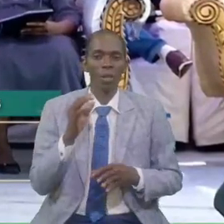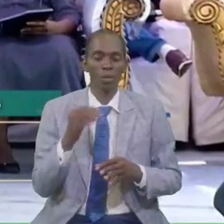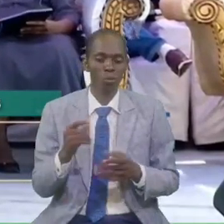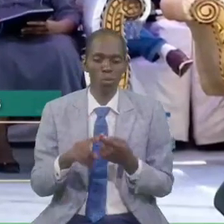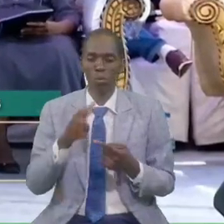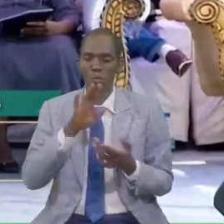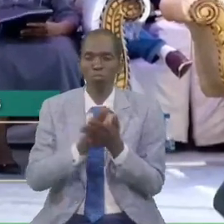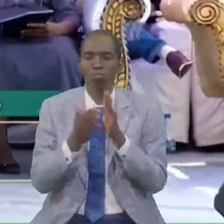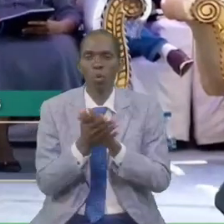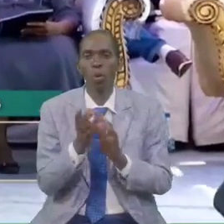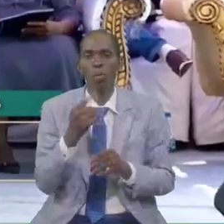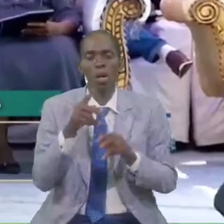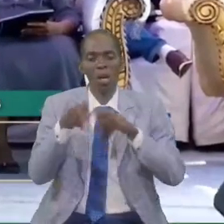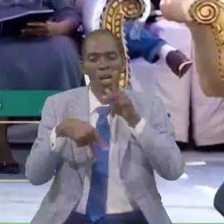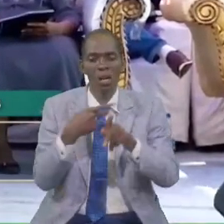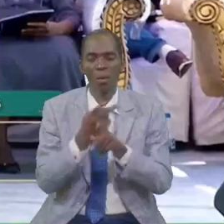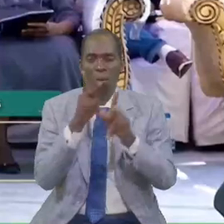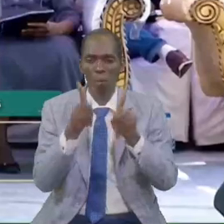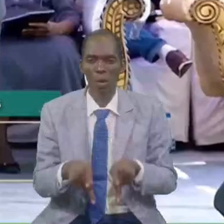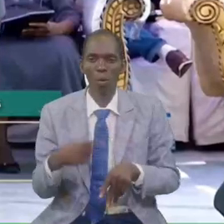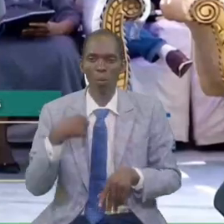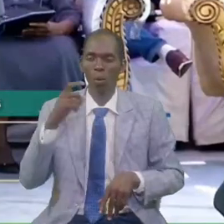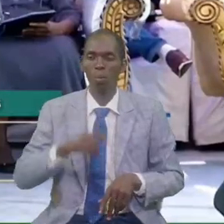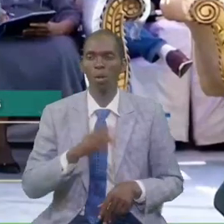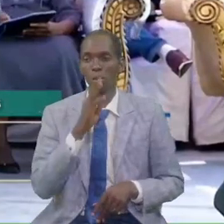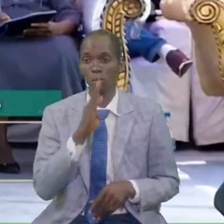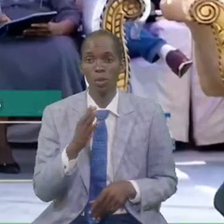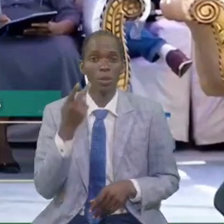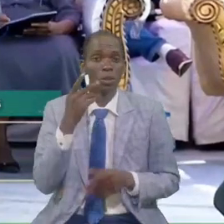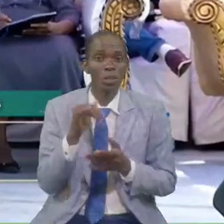Pour être la personne que nous devrions être.